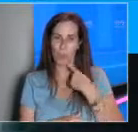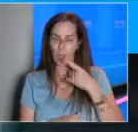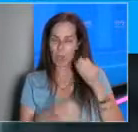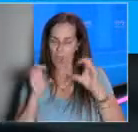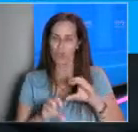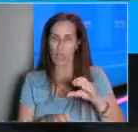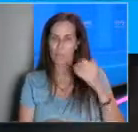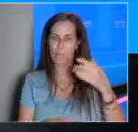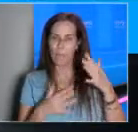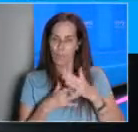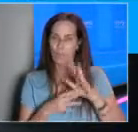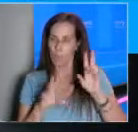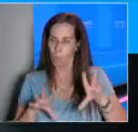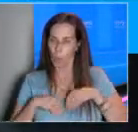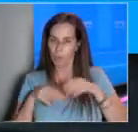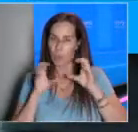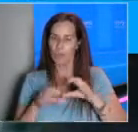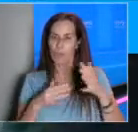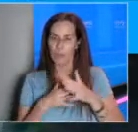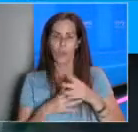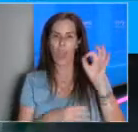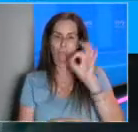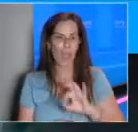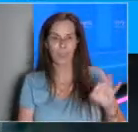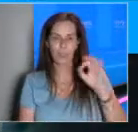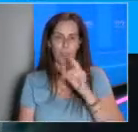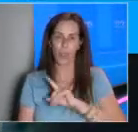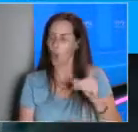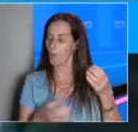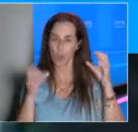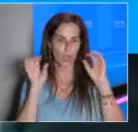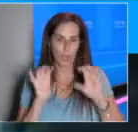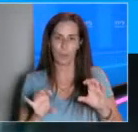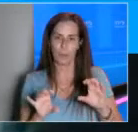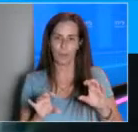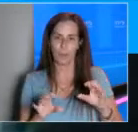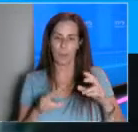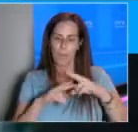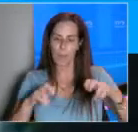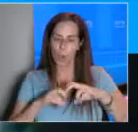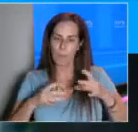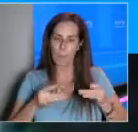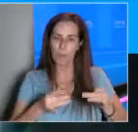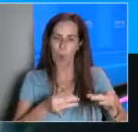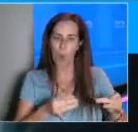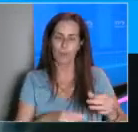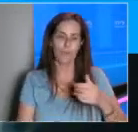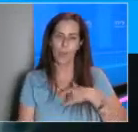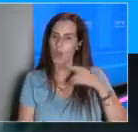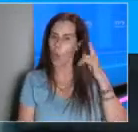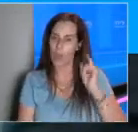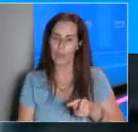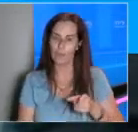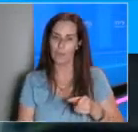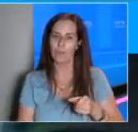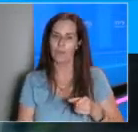להשקיע בבדיקות, מוכנים להשקיע כסף בבדיקות, עדיין לא משקיעים בחוקרים האפידמיולוגיים, ואנחנו